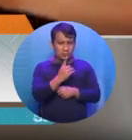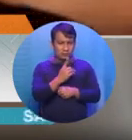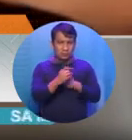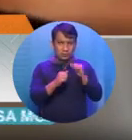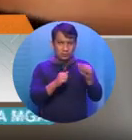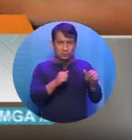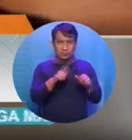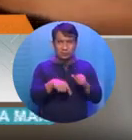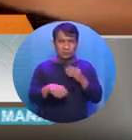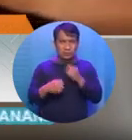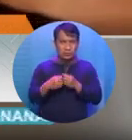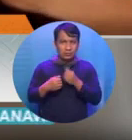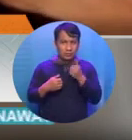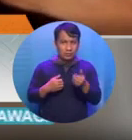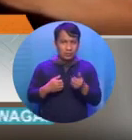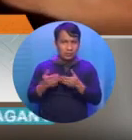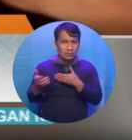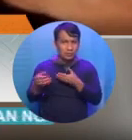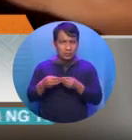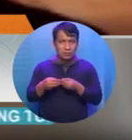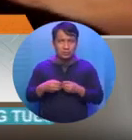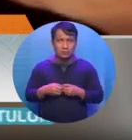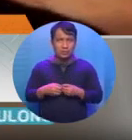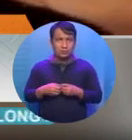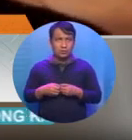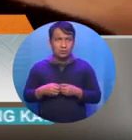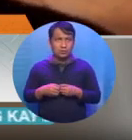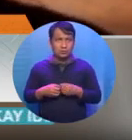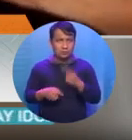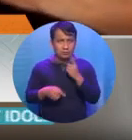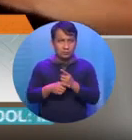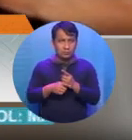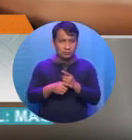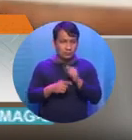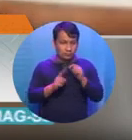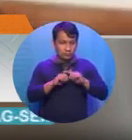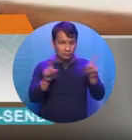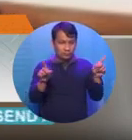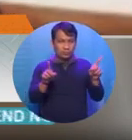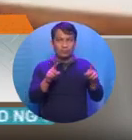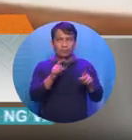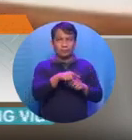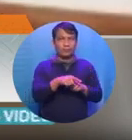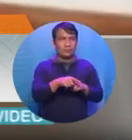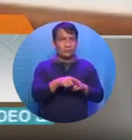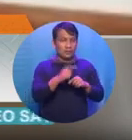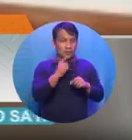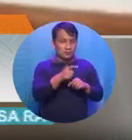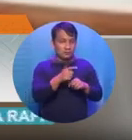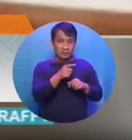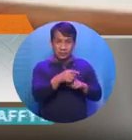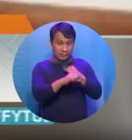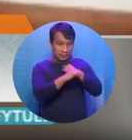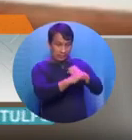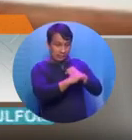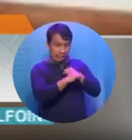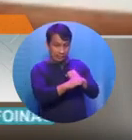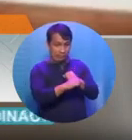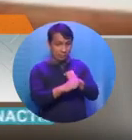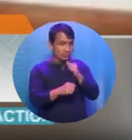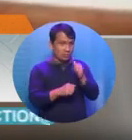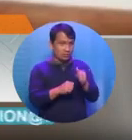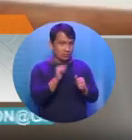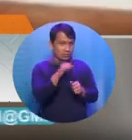ba? Opo. Dito yung mga millennials? Tama? Iba yung binasted, iba yung brinake. Kasi yung binasted, liligaw,